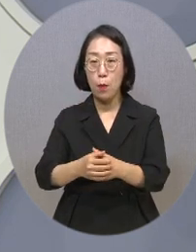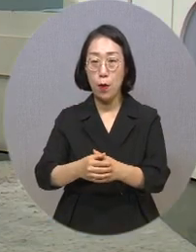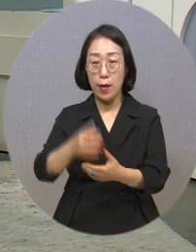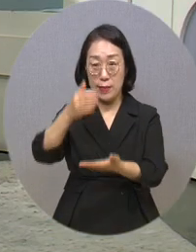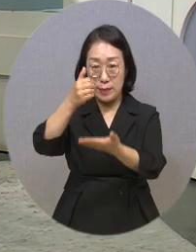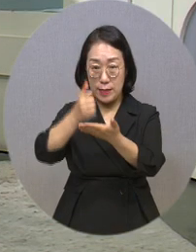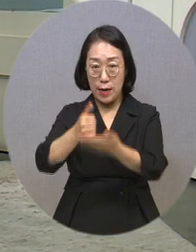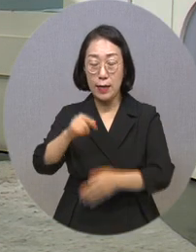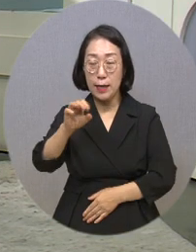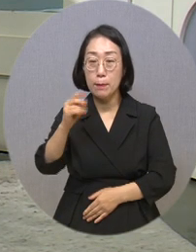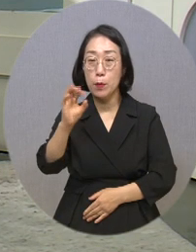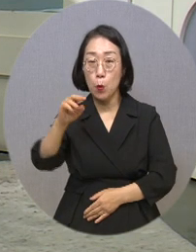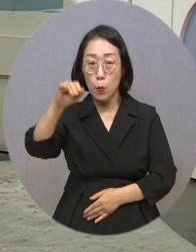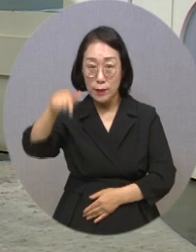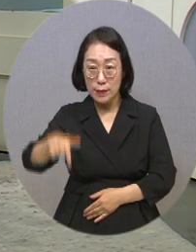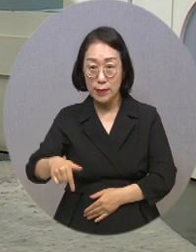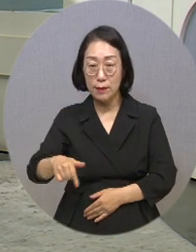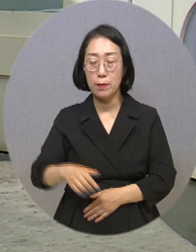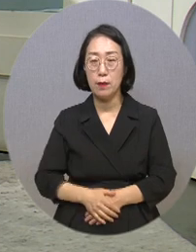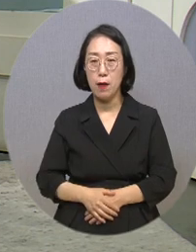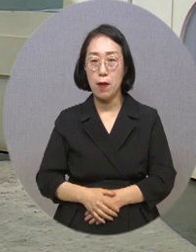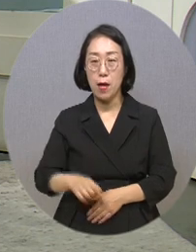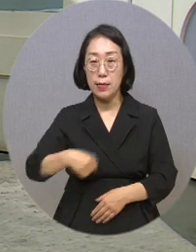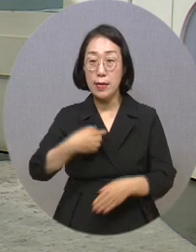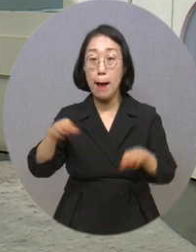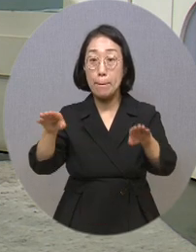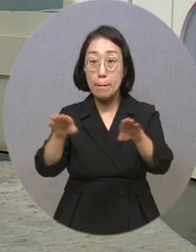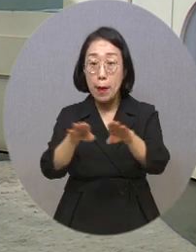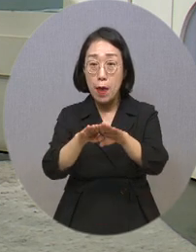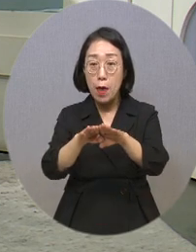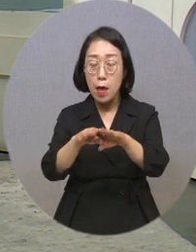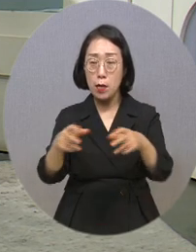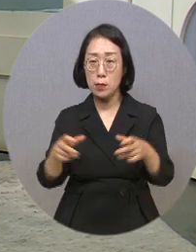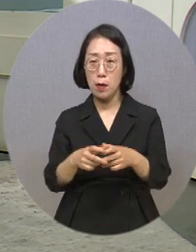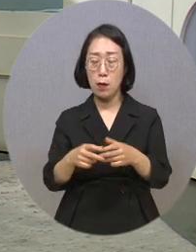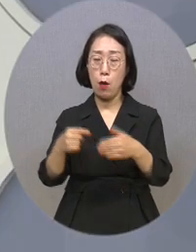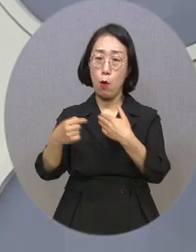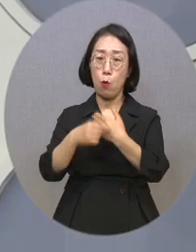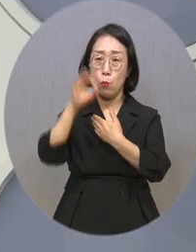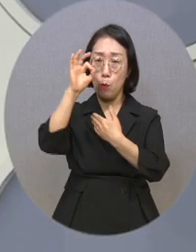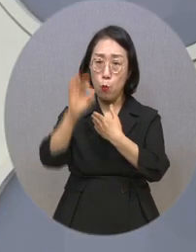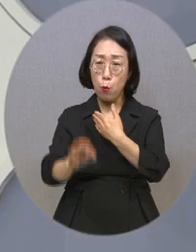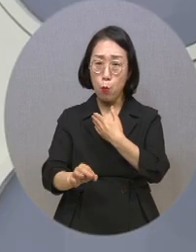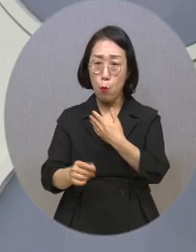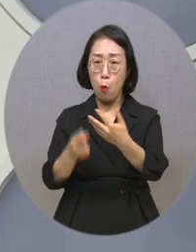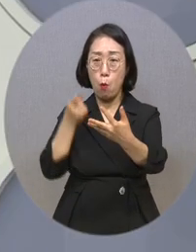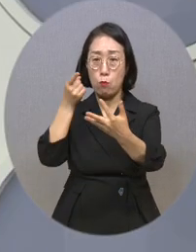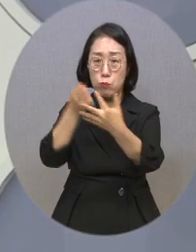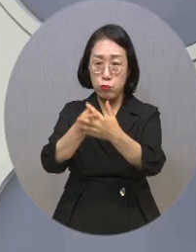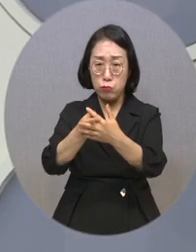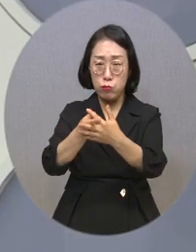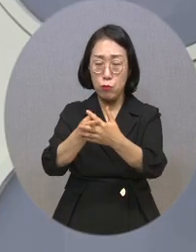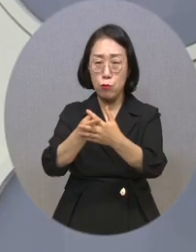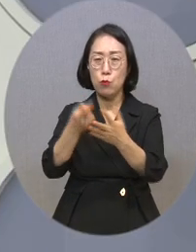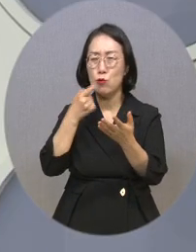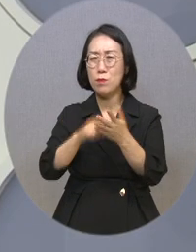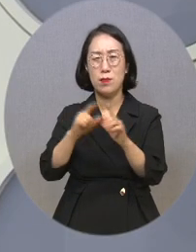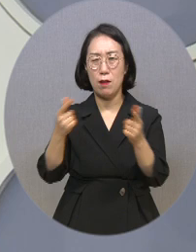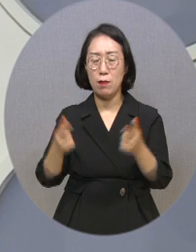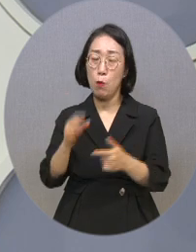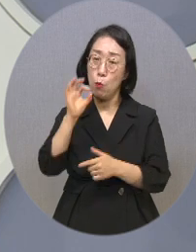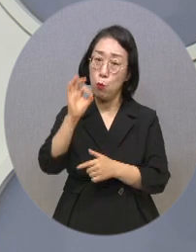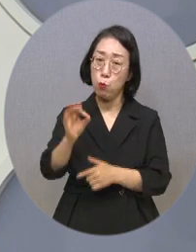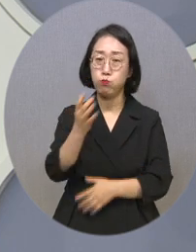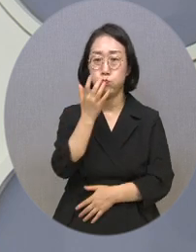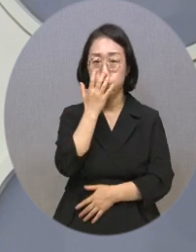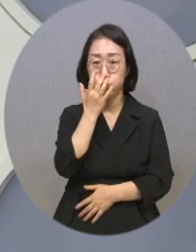네. 말씀대로 자폐성장애는 외관상으로는 바로 알아보기는 어려운 장애고요. 모르는 분이 많아서